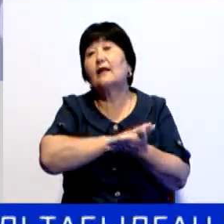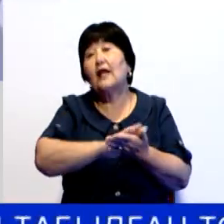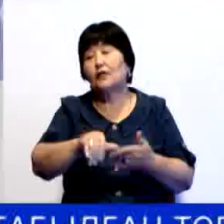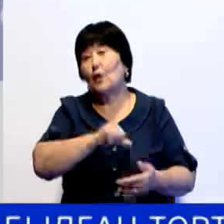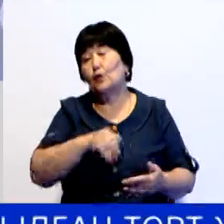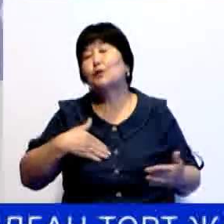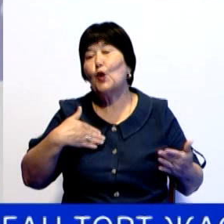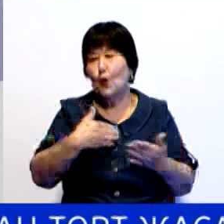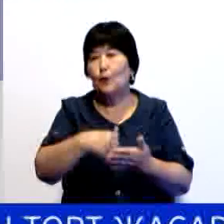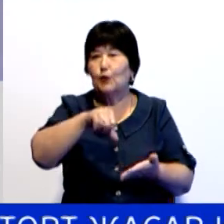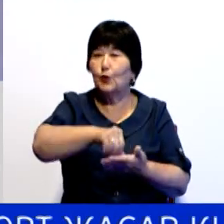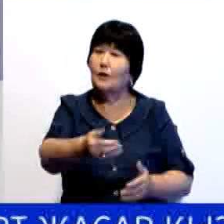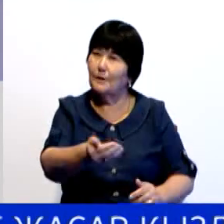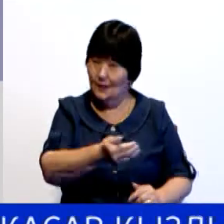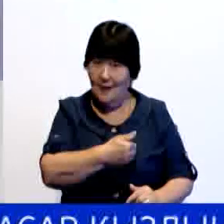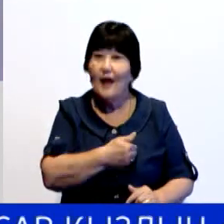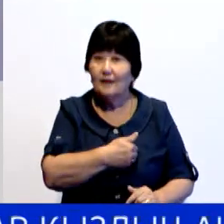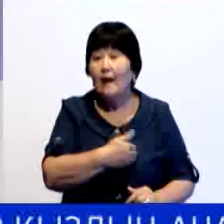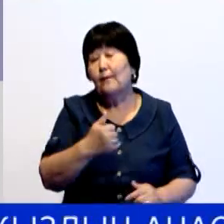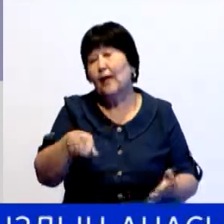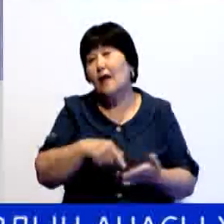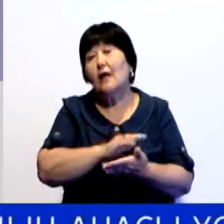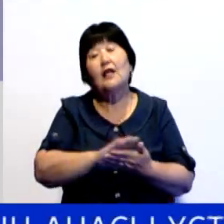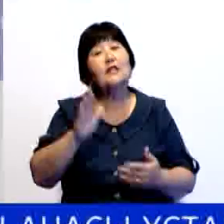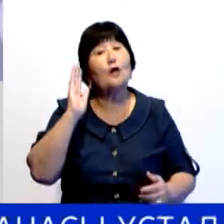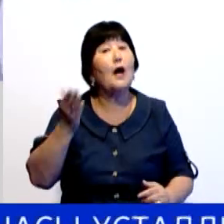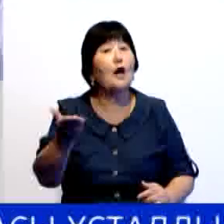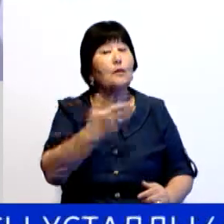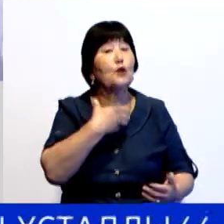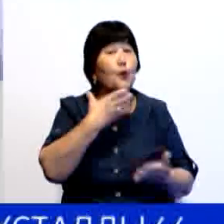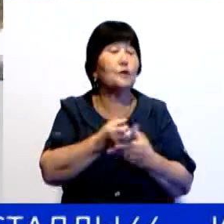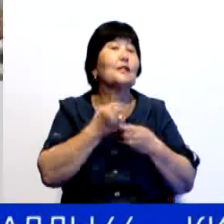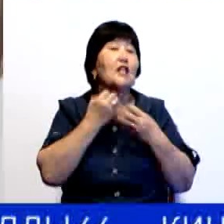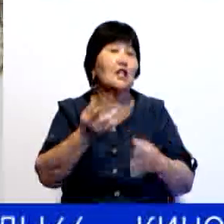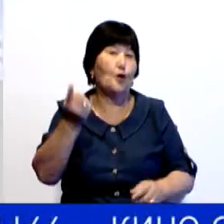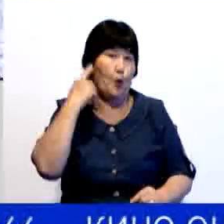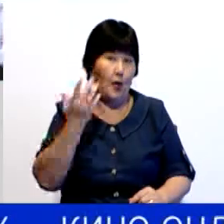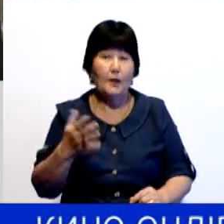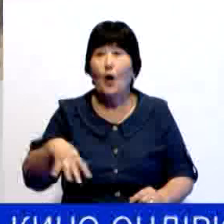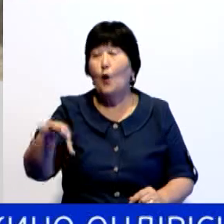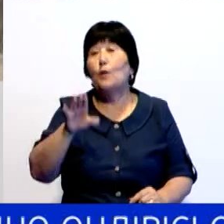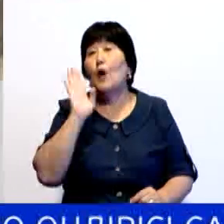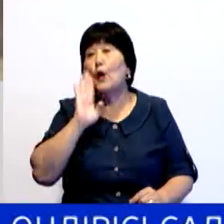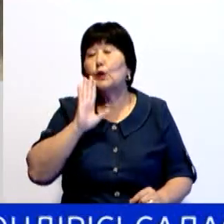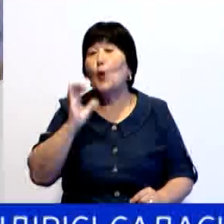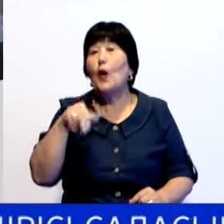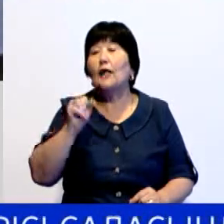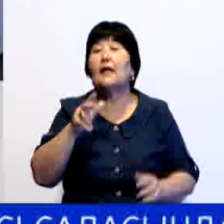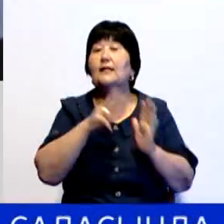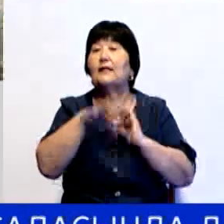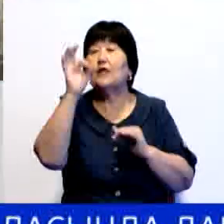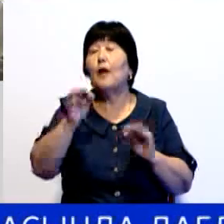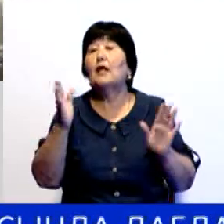өзіміздің үлесімізді қосқымыз келеді. Қаланың таза болуы бізге өзімізге жақсы деп ойлаймыз. Өңірдегі су айдындарының 80%